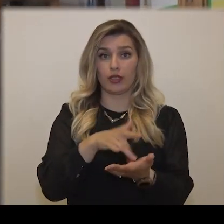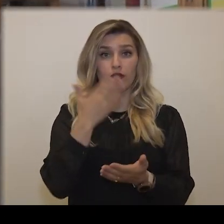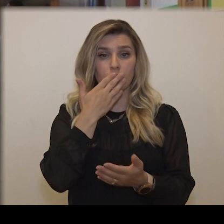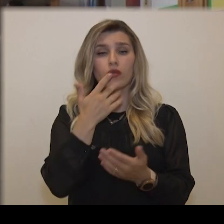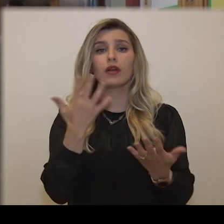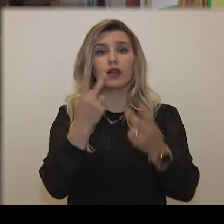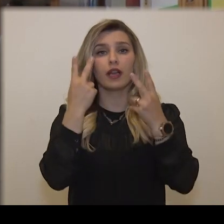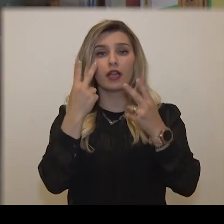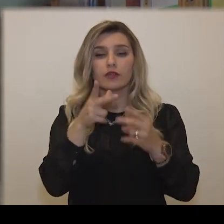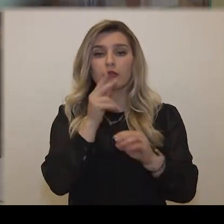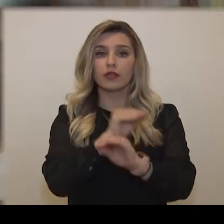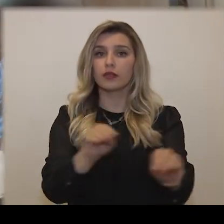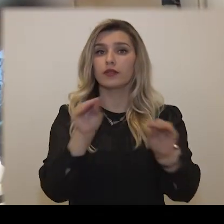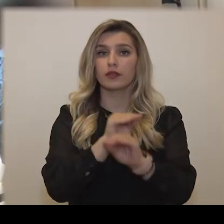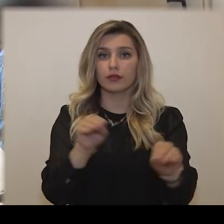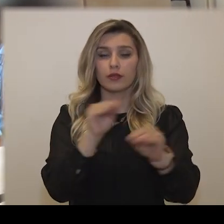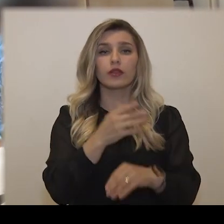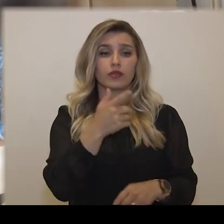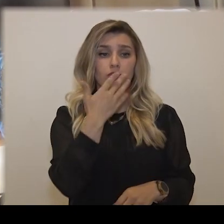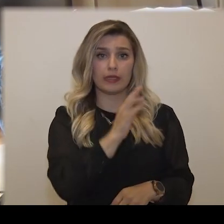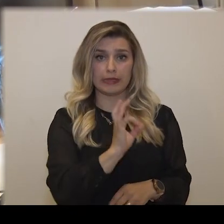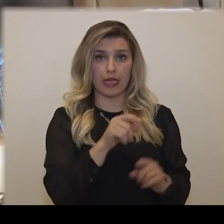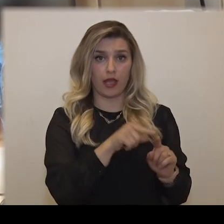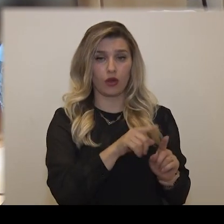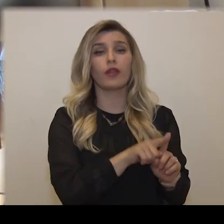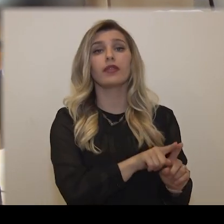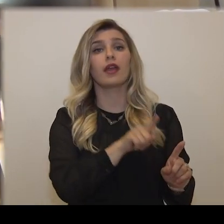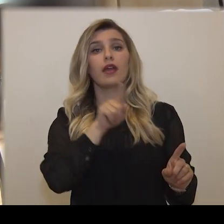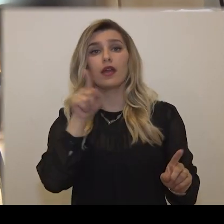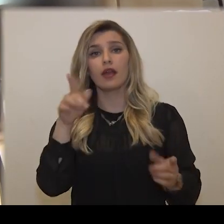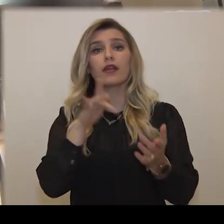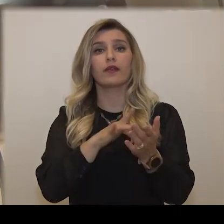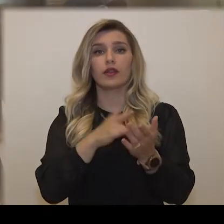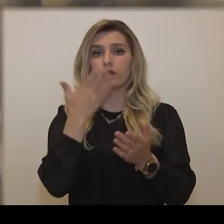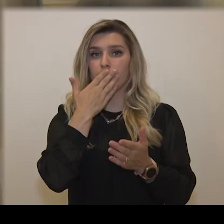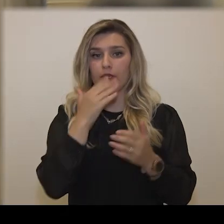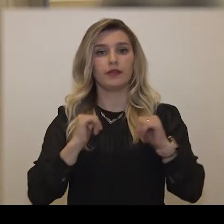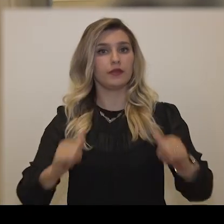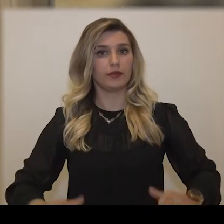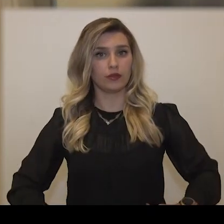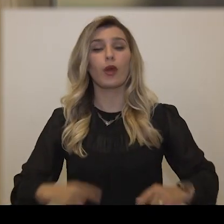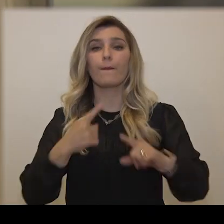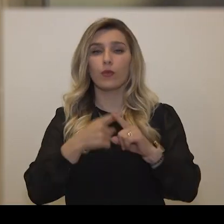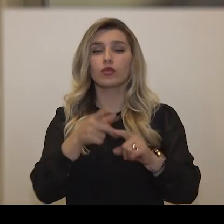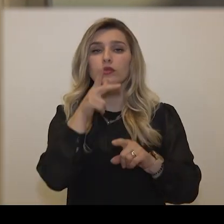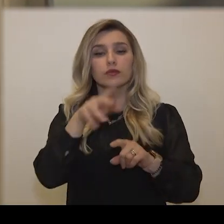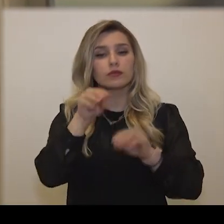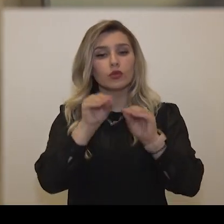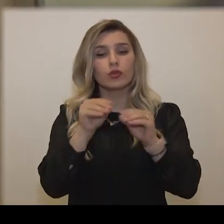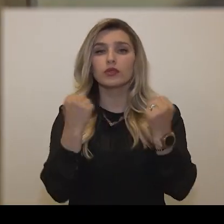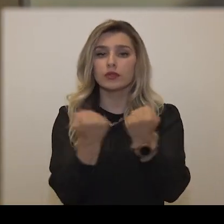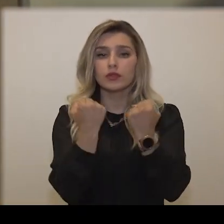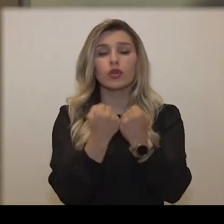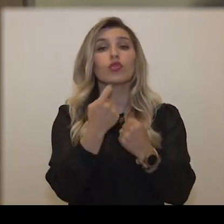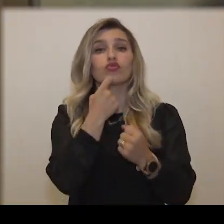qëllim shkollimin në kësaj kategorie nga niveli parashkollor e deri në shkollimin e mesëm, si dhe të mësoj këtë kategori të